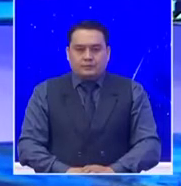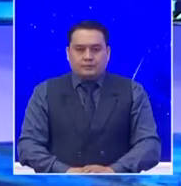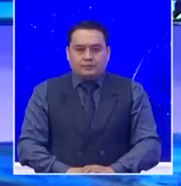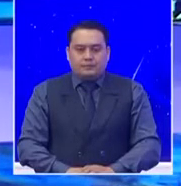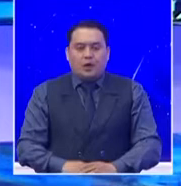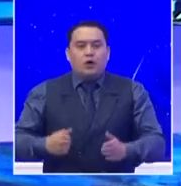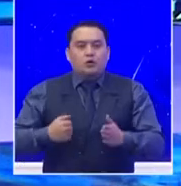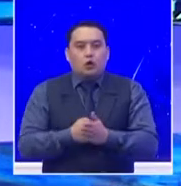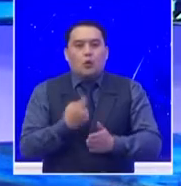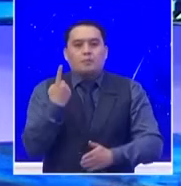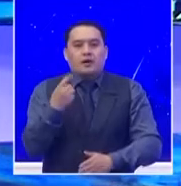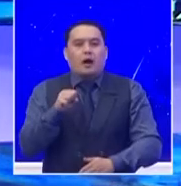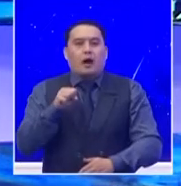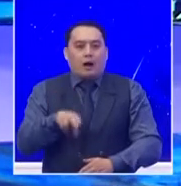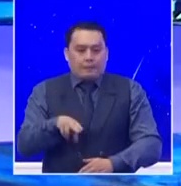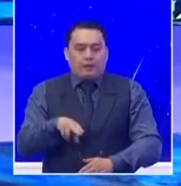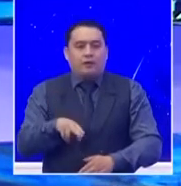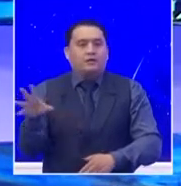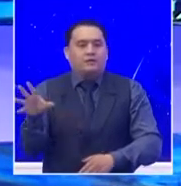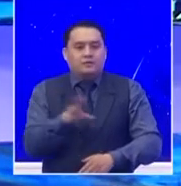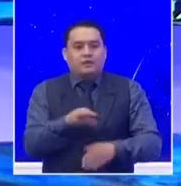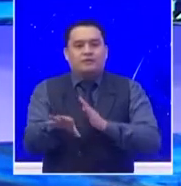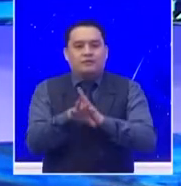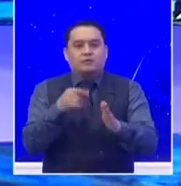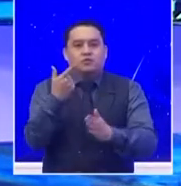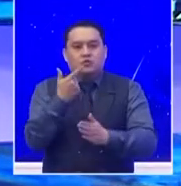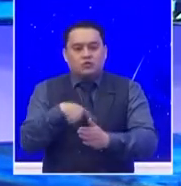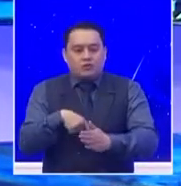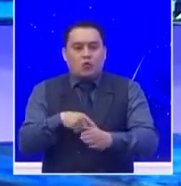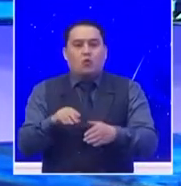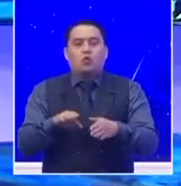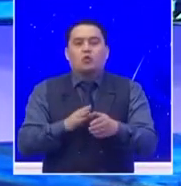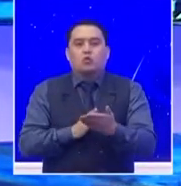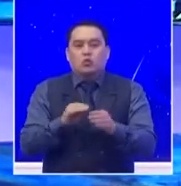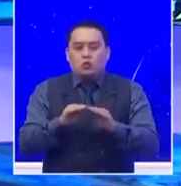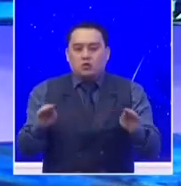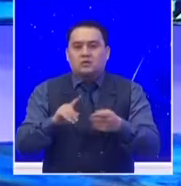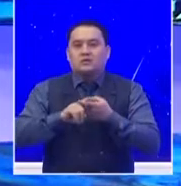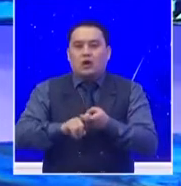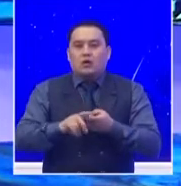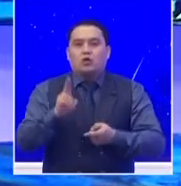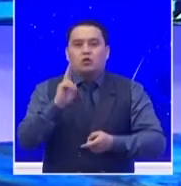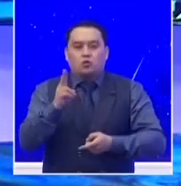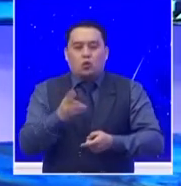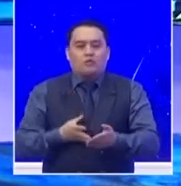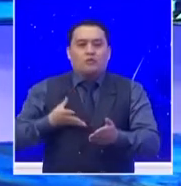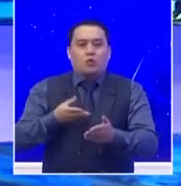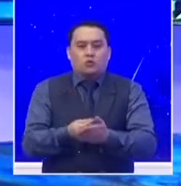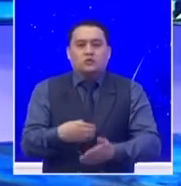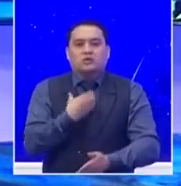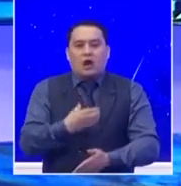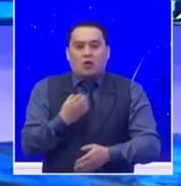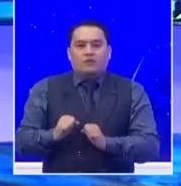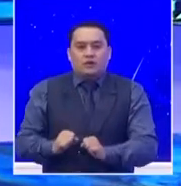До 1 апреля все жители страны должны определить свой статус, так как именно от него будет зависеть, кто профинансирует вашу страховку